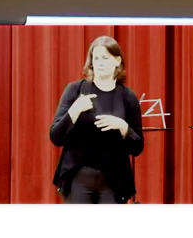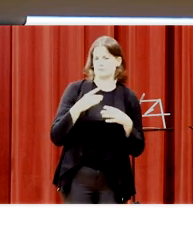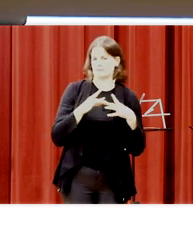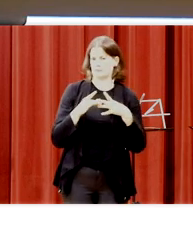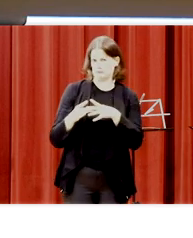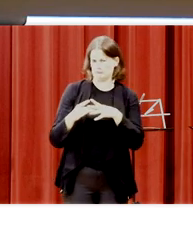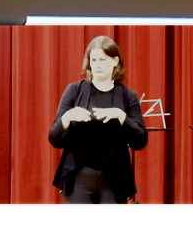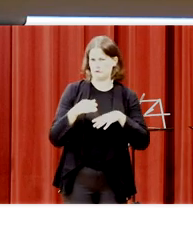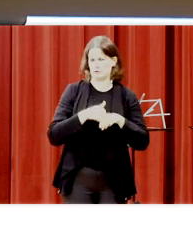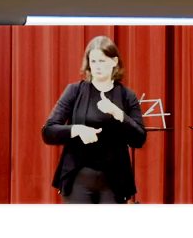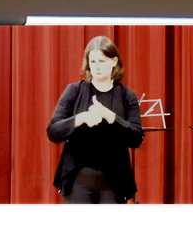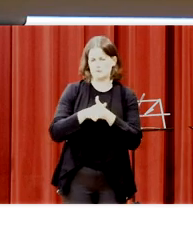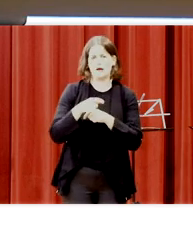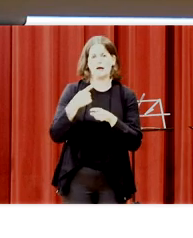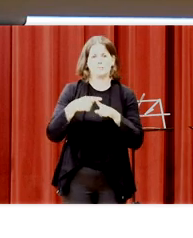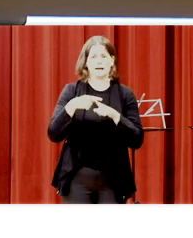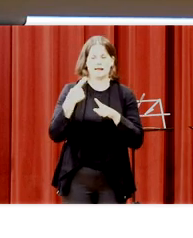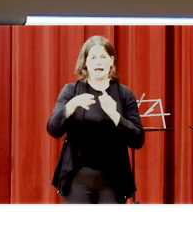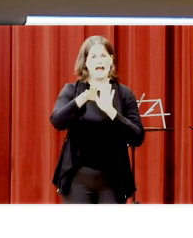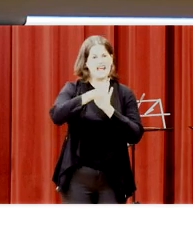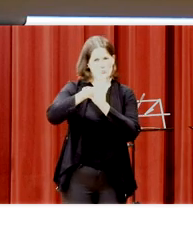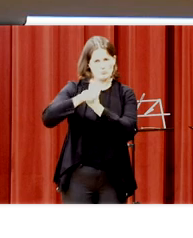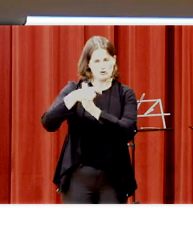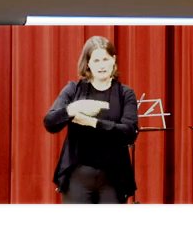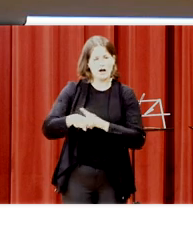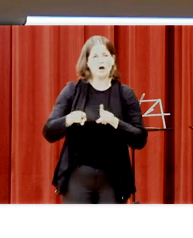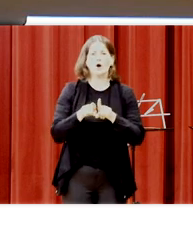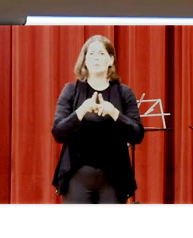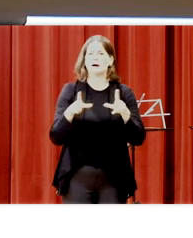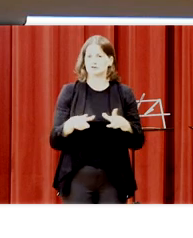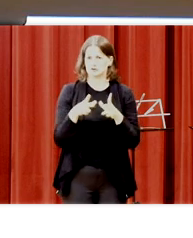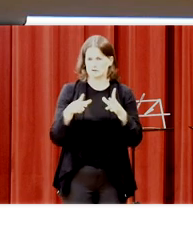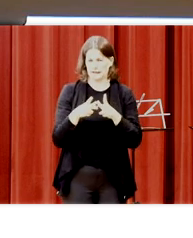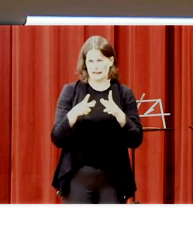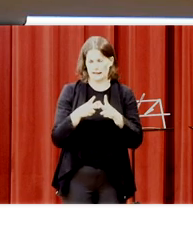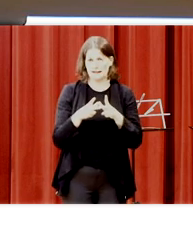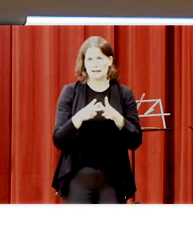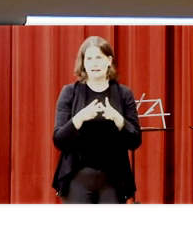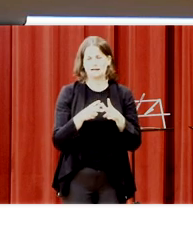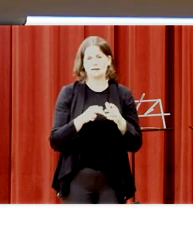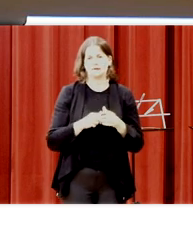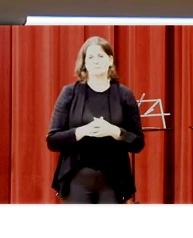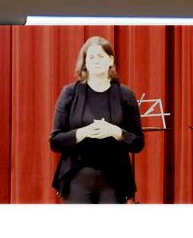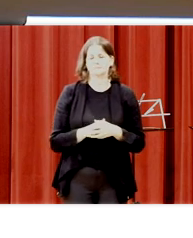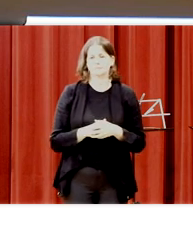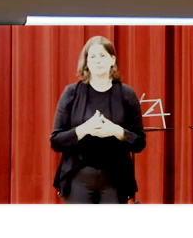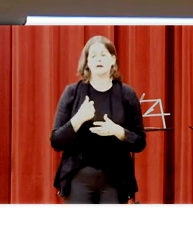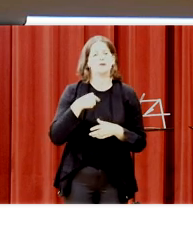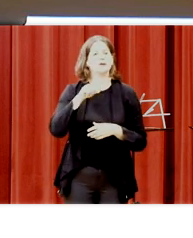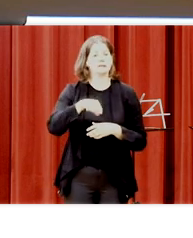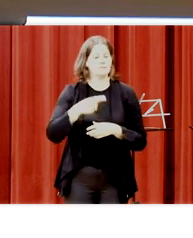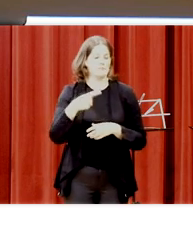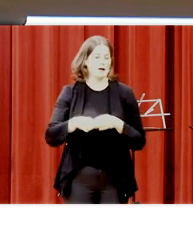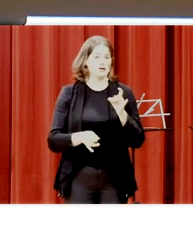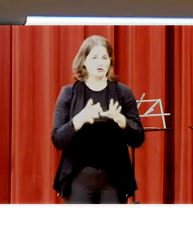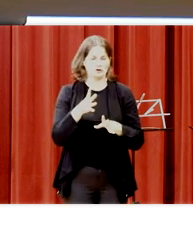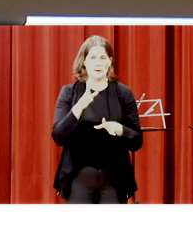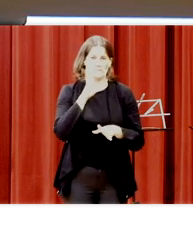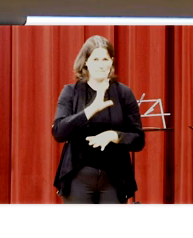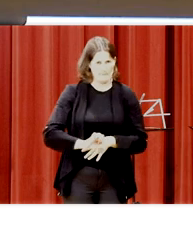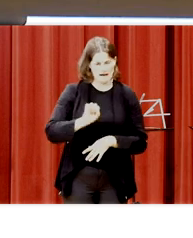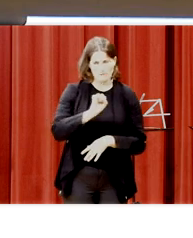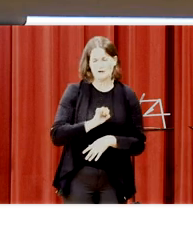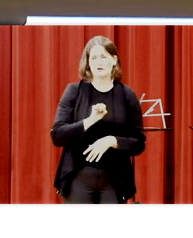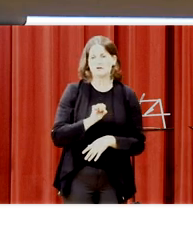jo he tingut la sort meravellosa i fantàstica i el privilegi de viure la vida amb una persona